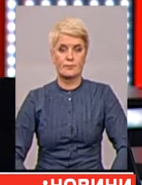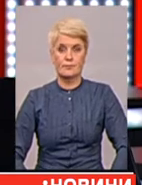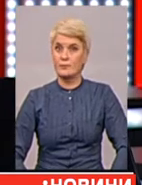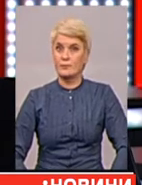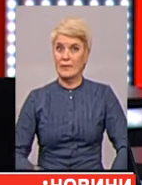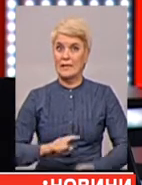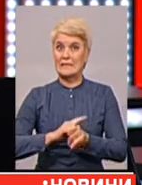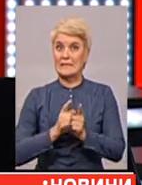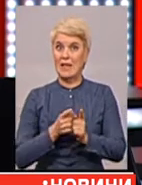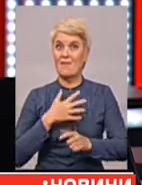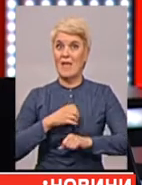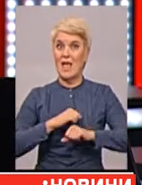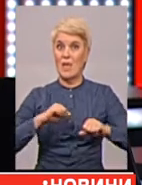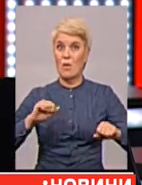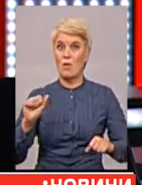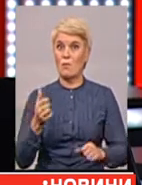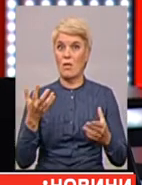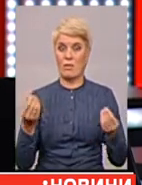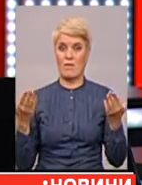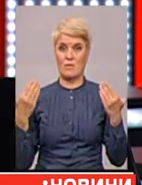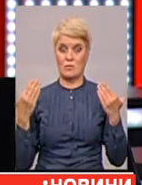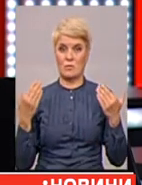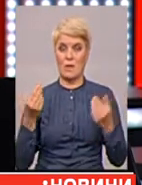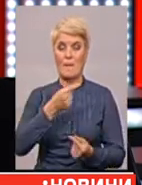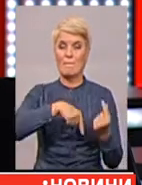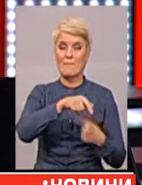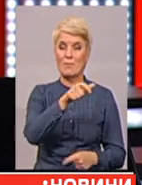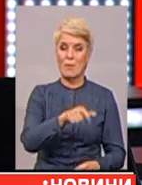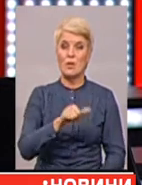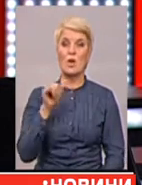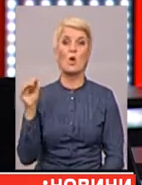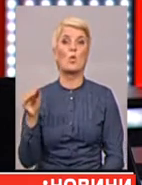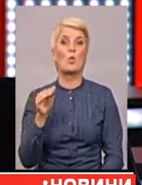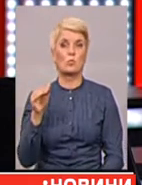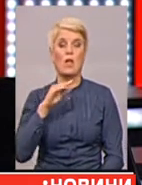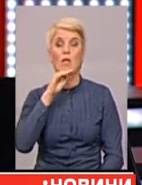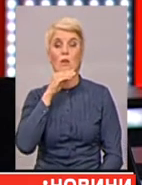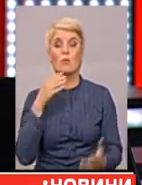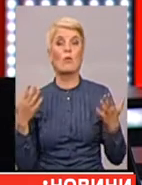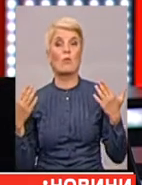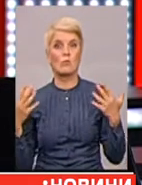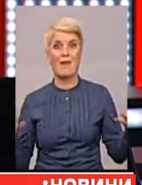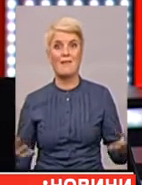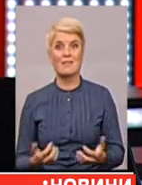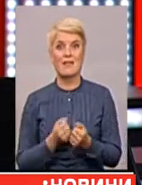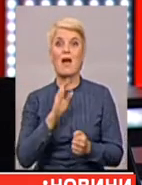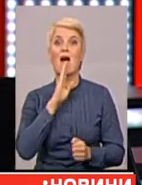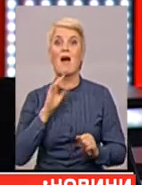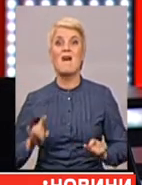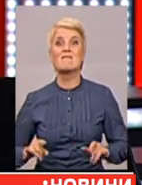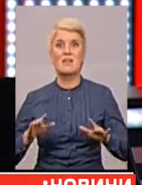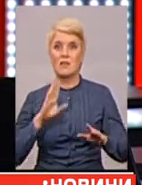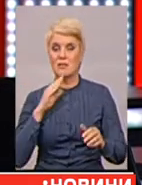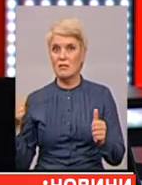Він став героєм у перший день відпочинку. Підприємець з Ужгорода Михайло Волошин на єгипетському курорті врятував австралійку. До дівчини